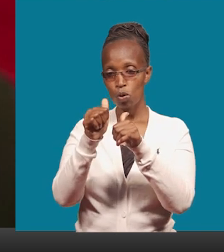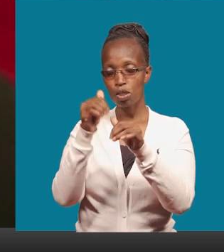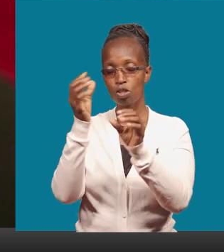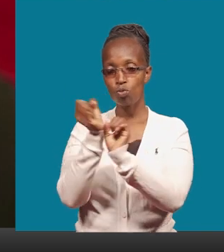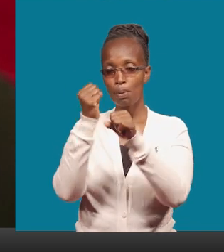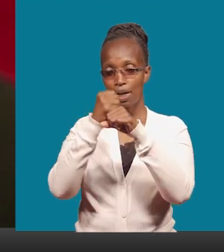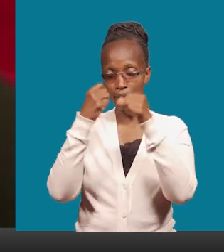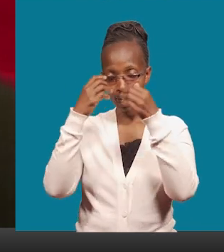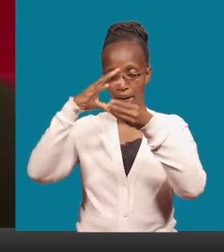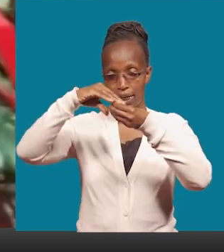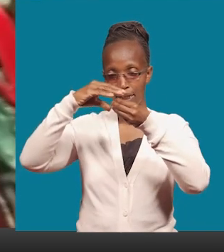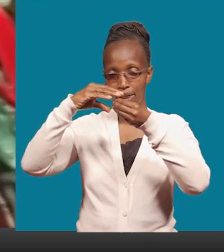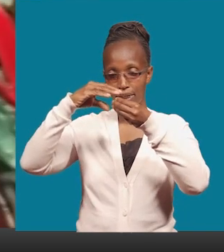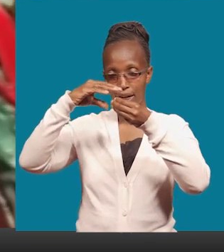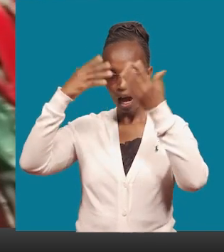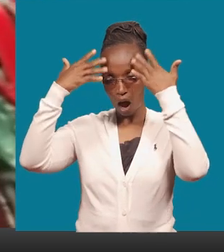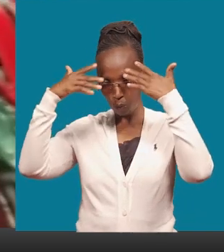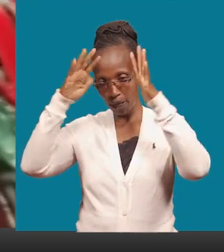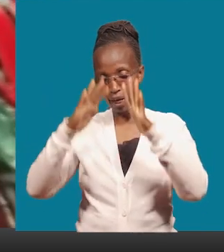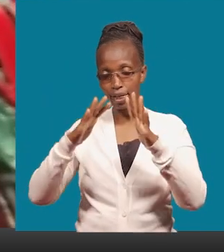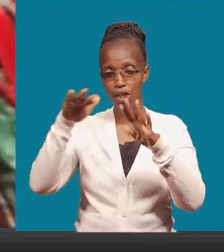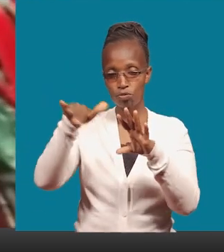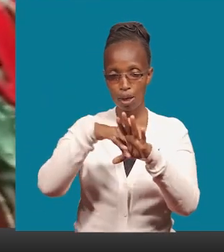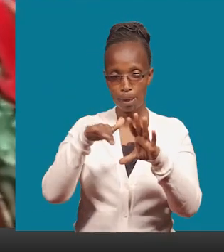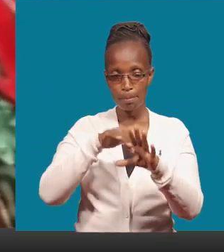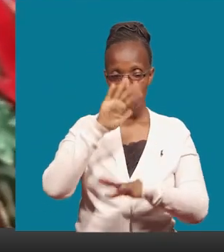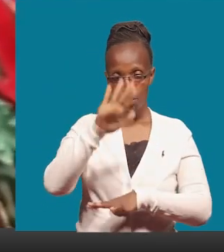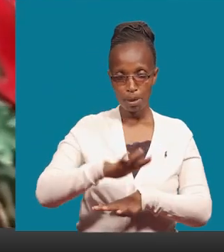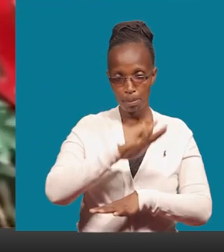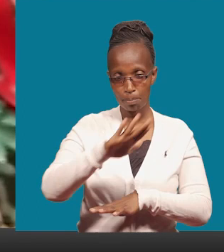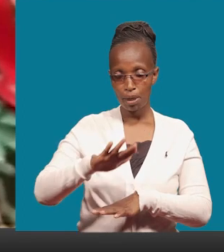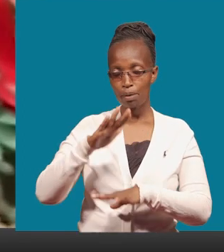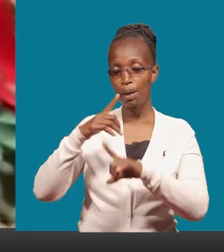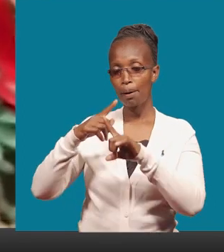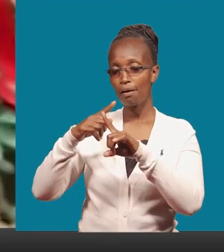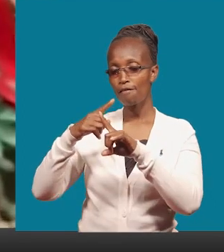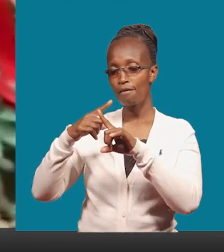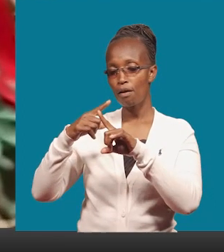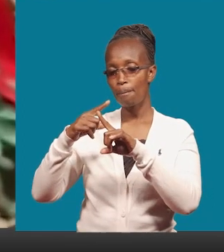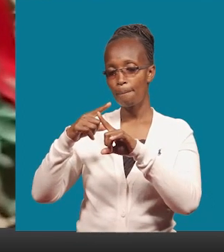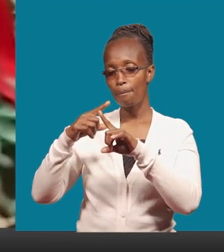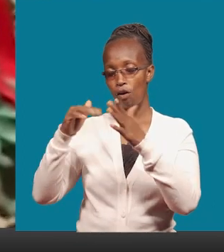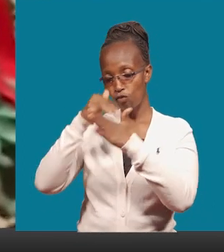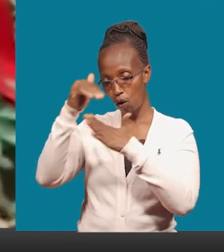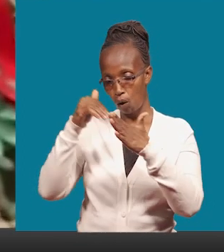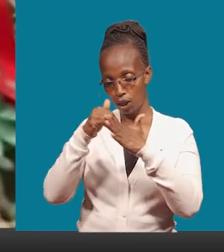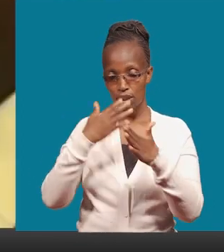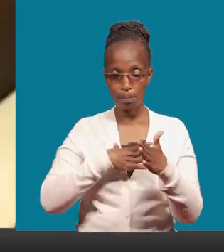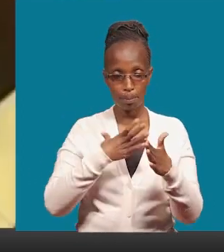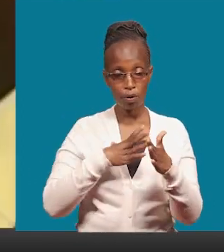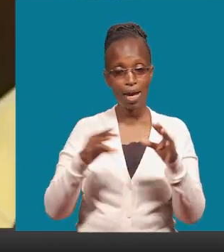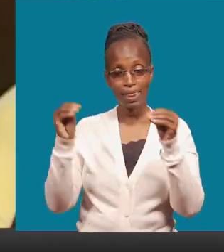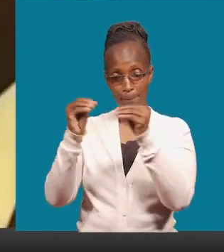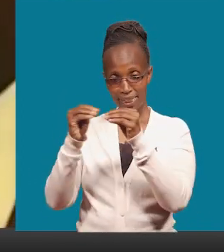ni wa kuwafahamisha wabunge hawa kuhusu majukumu yao kama mbunge, mbunge kuteuliwa na mwakilishi